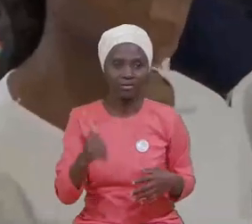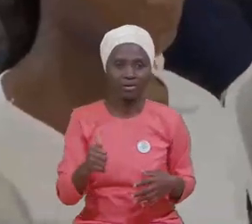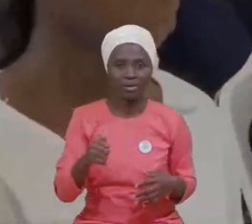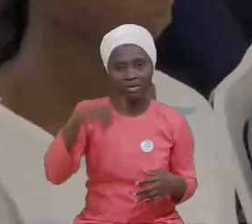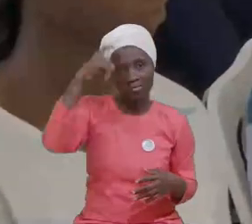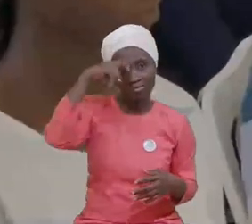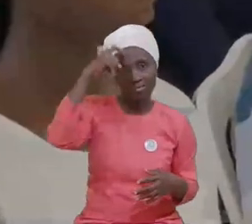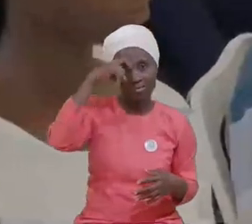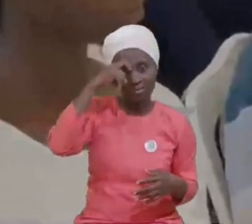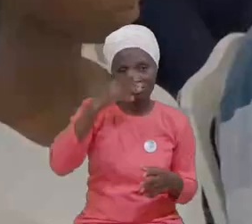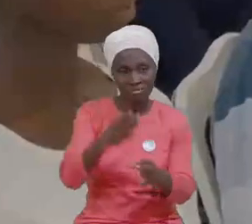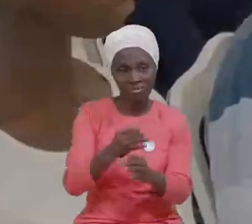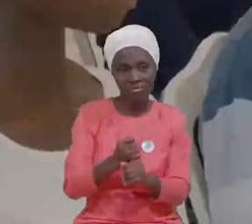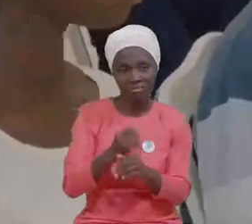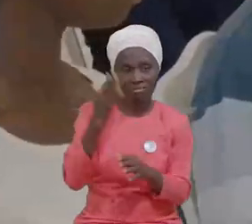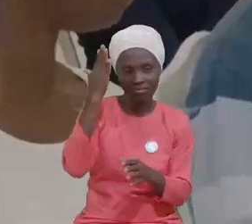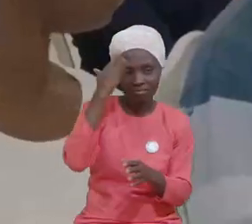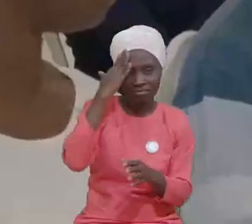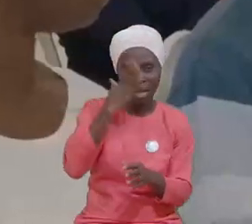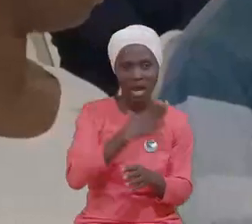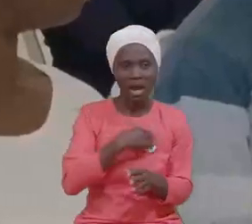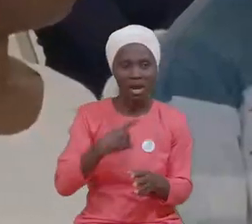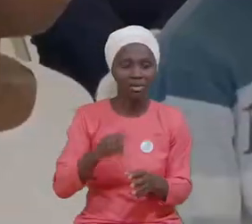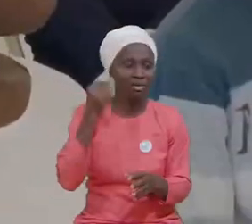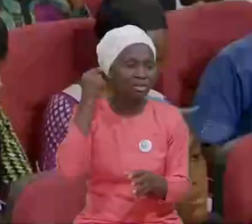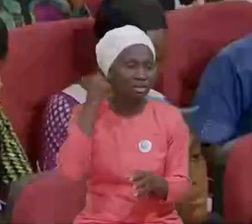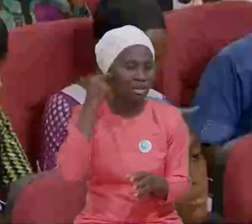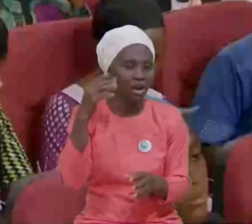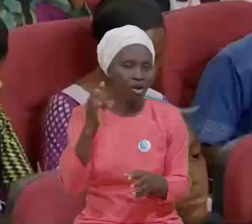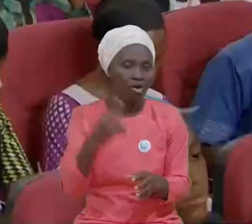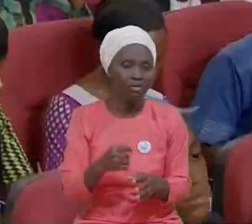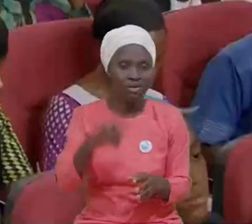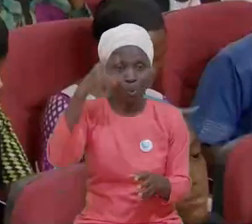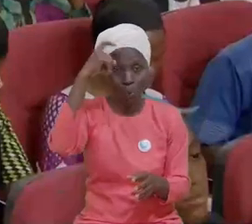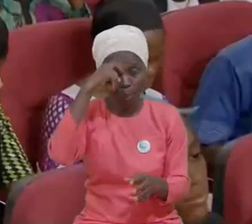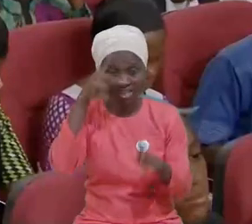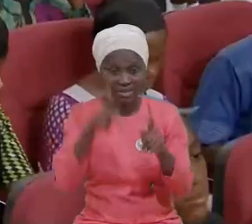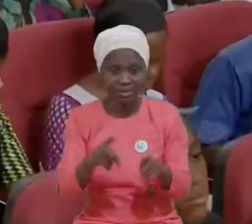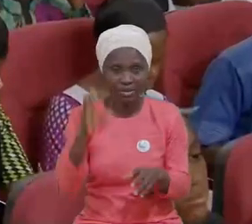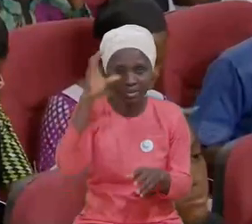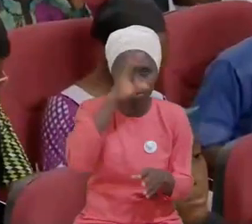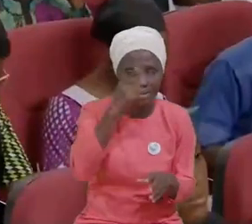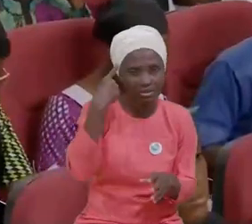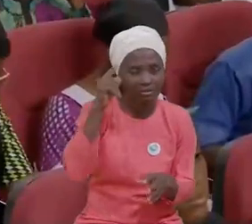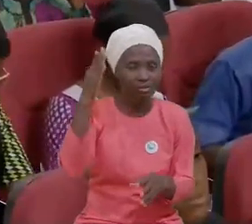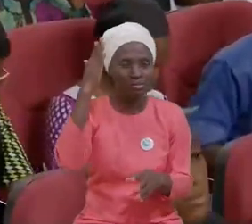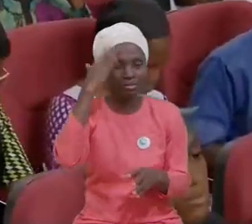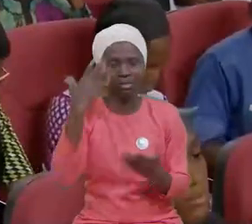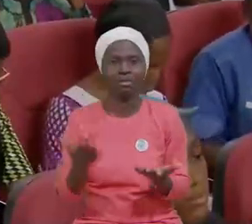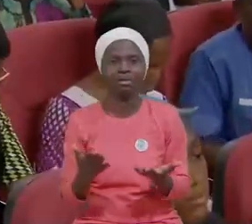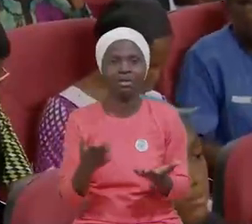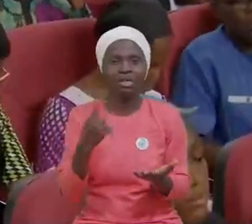15. Proverbe 18, 15. Un cœur intelligent acquiert la science et l'oreille des sages cherche la science. La science,